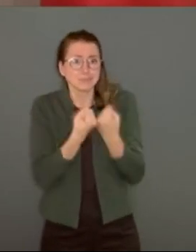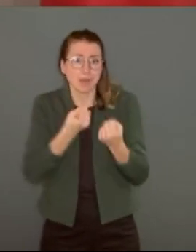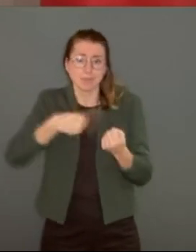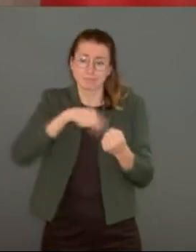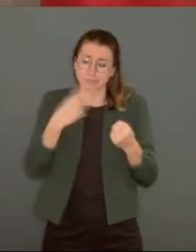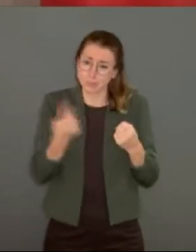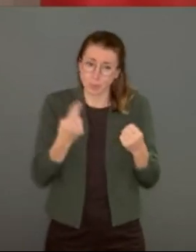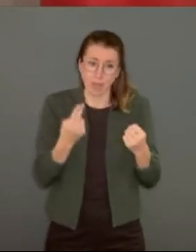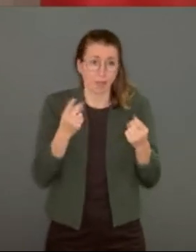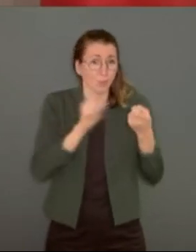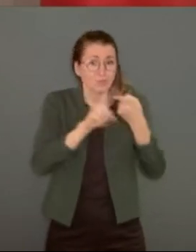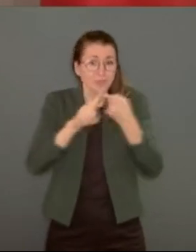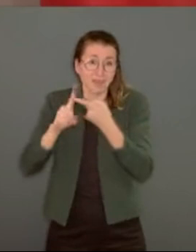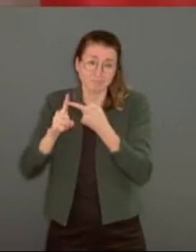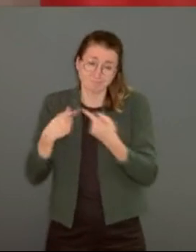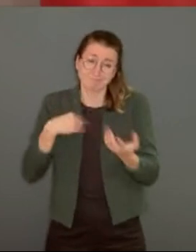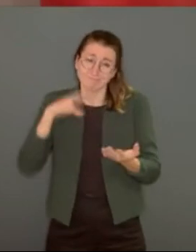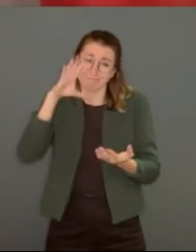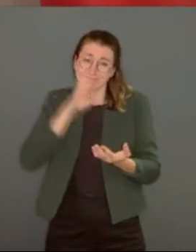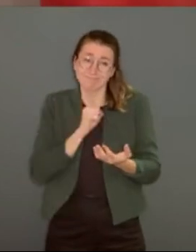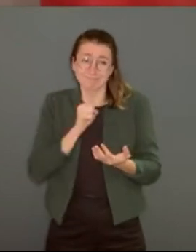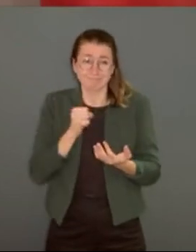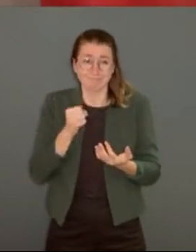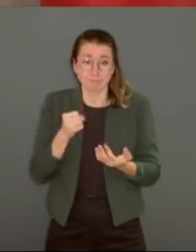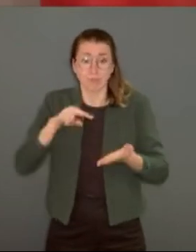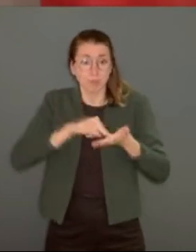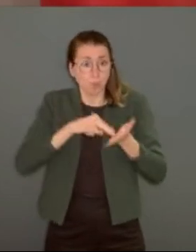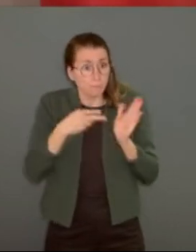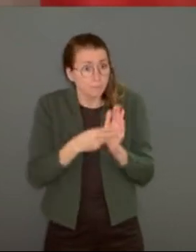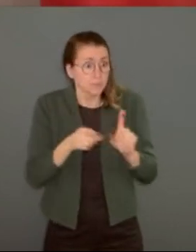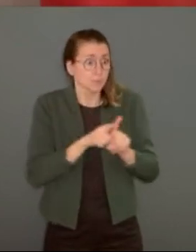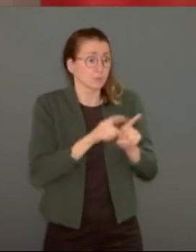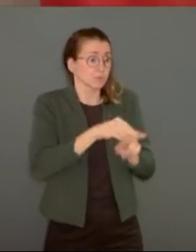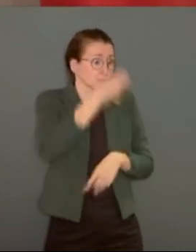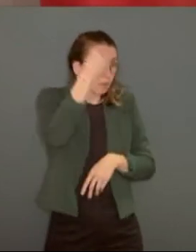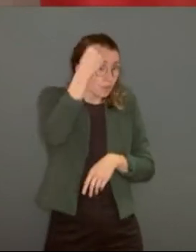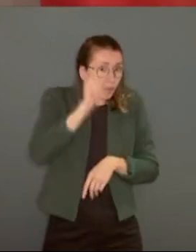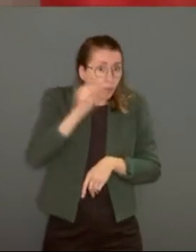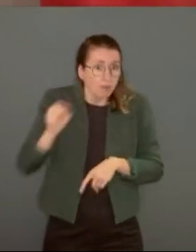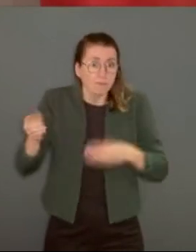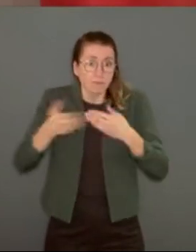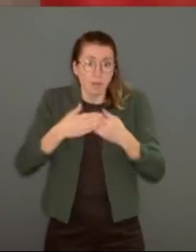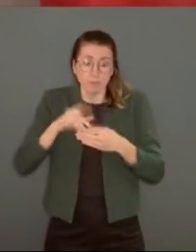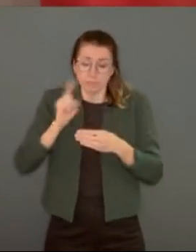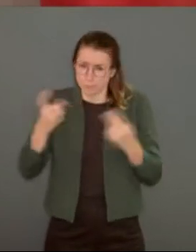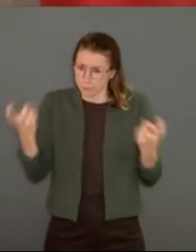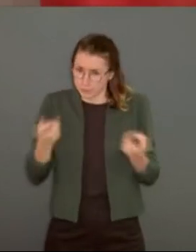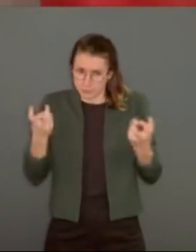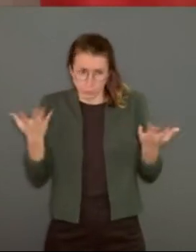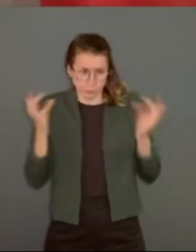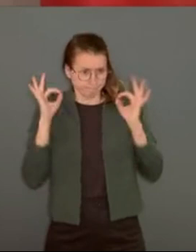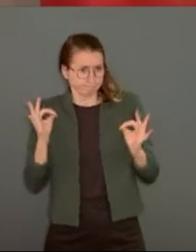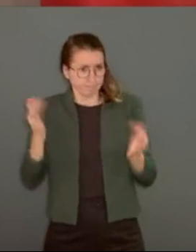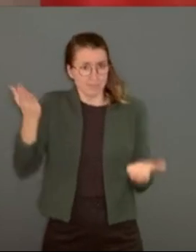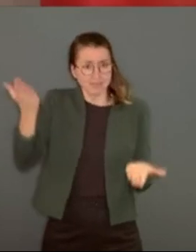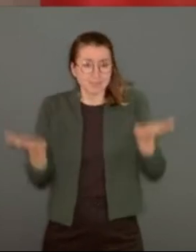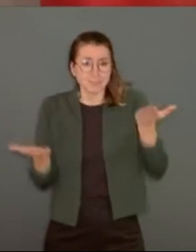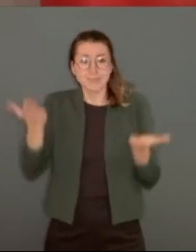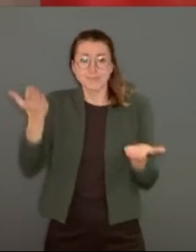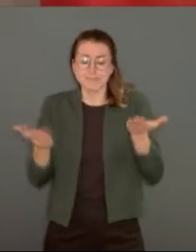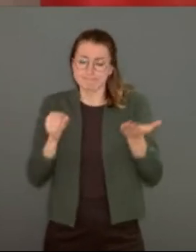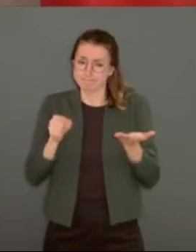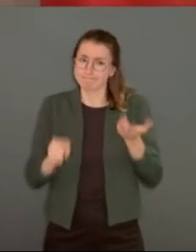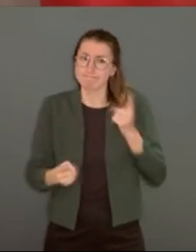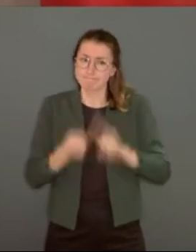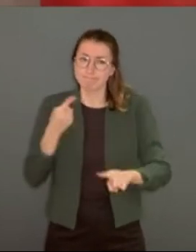vie économique et l'importance de l'école et de l'éducation pour nos jeunes et nos enfants. Par rapport à